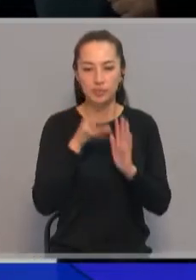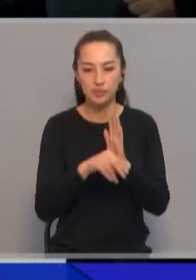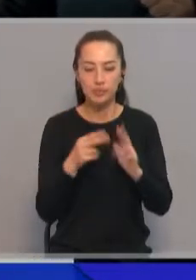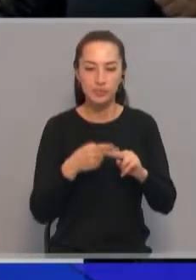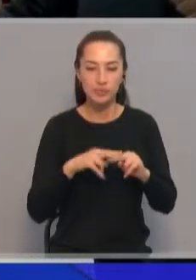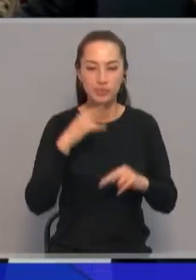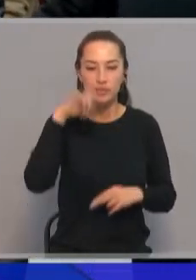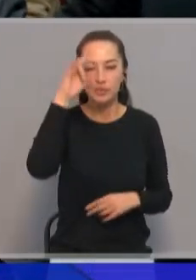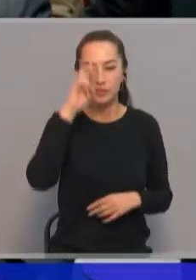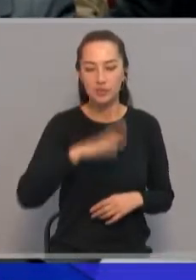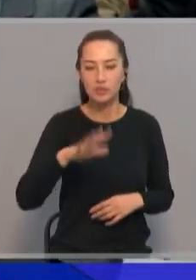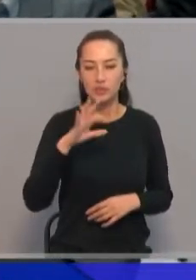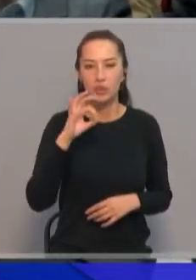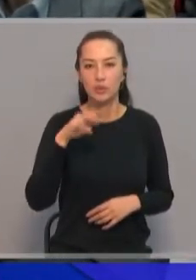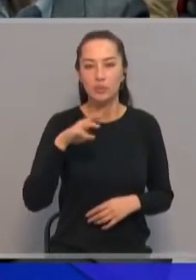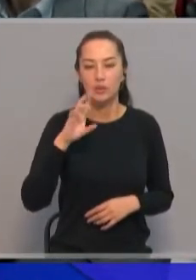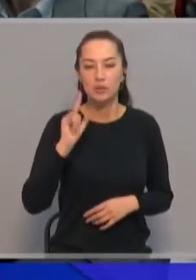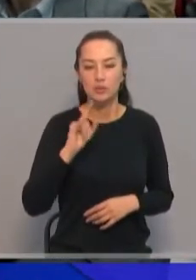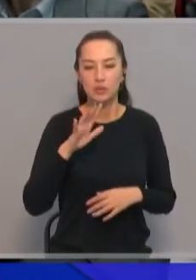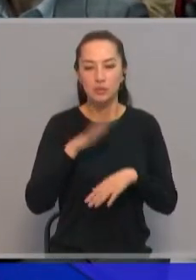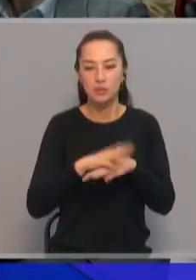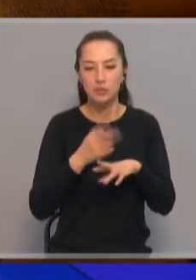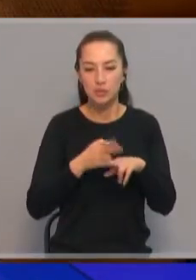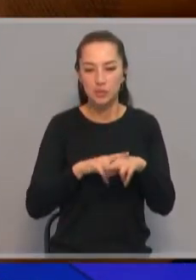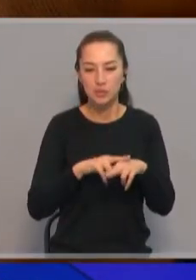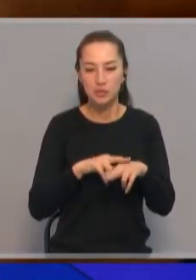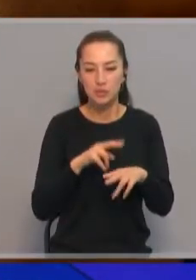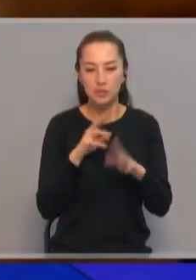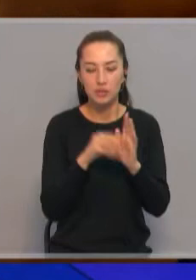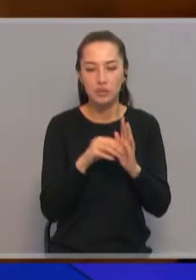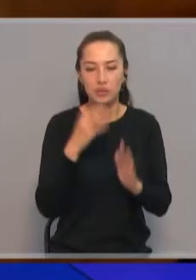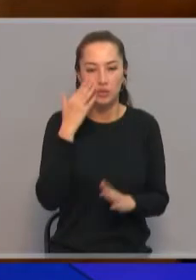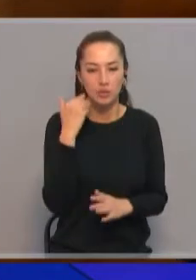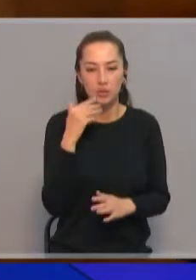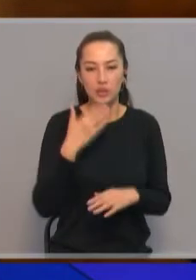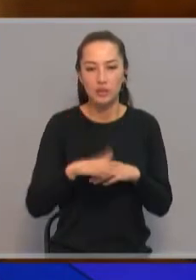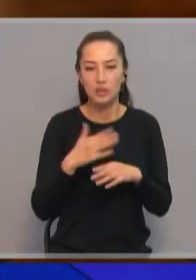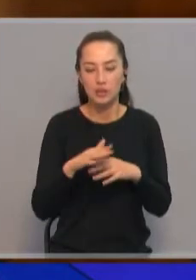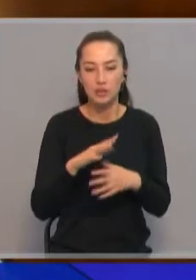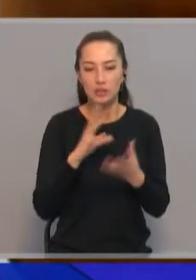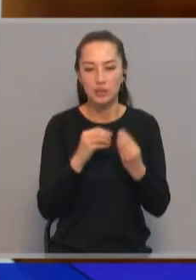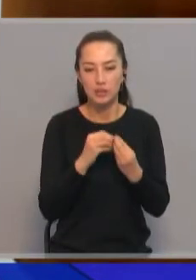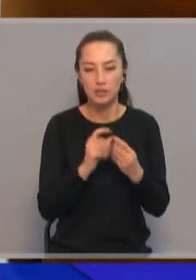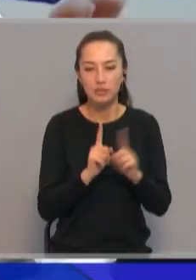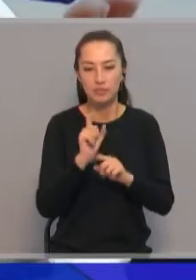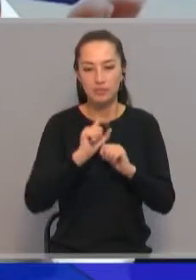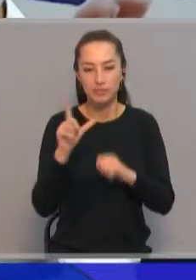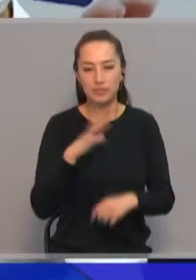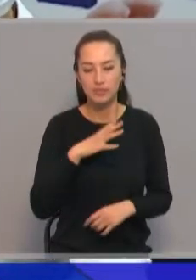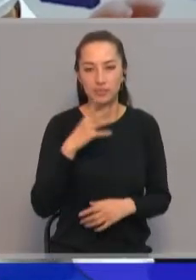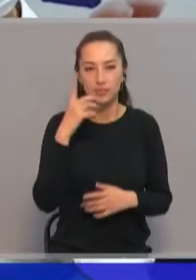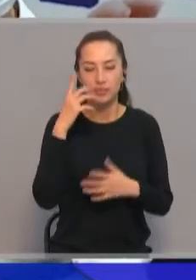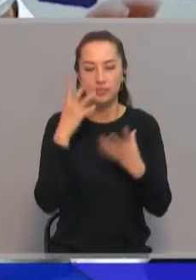қазақстандықтар отбасы банкіне 523 мың баспана жинақтау және жеңілдетілген несие алу үшін жаңа салымдарды ашты.